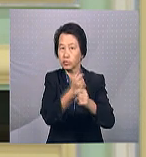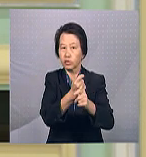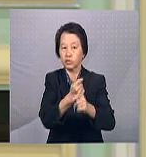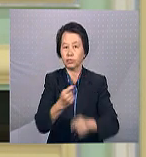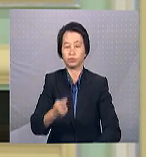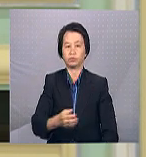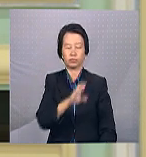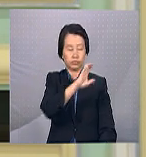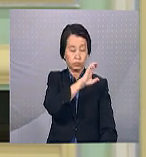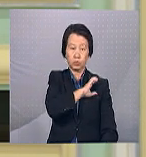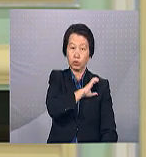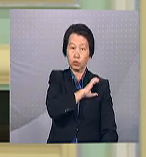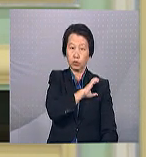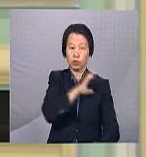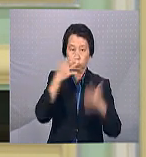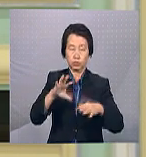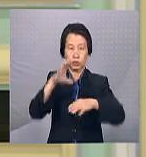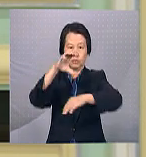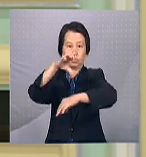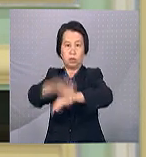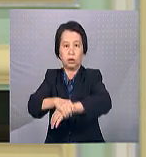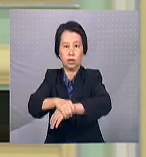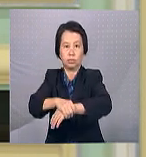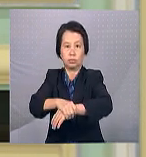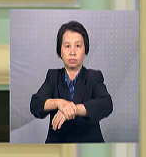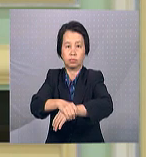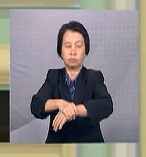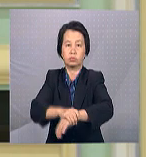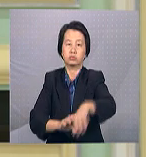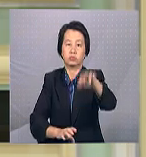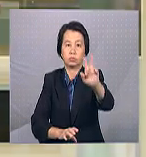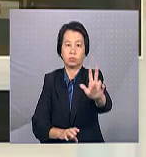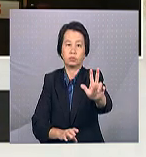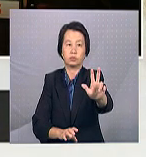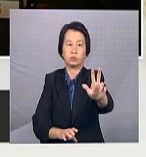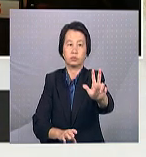PDRM telah menahan sebanyak